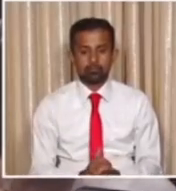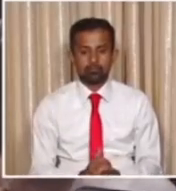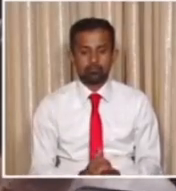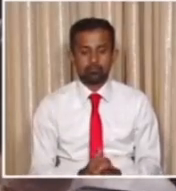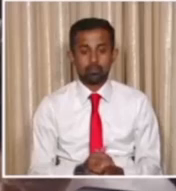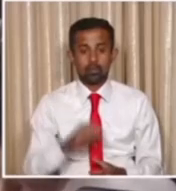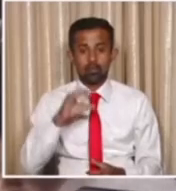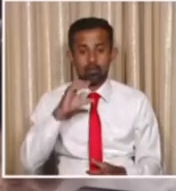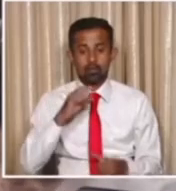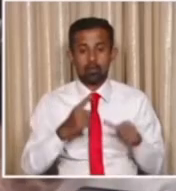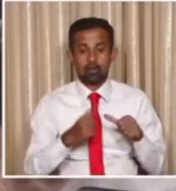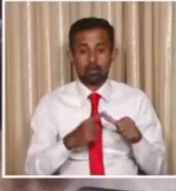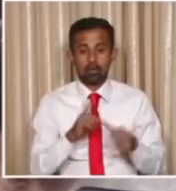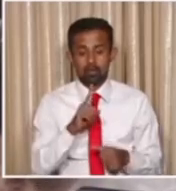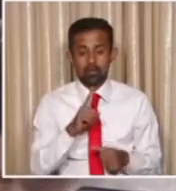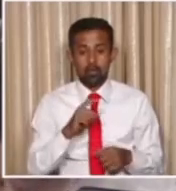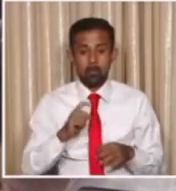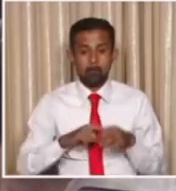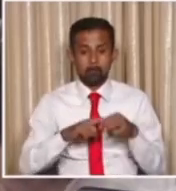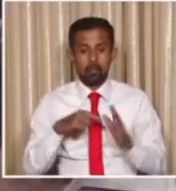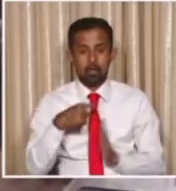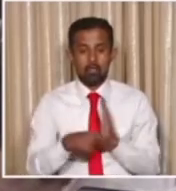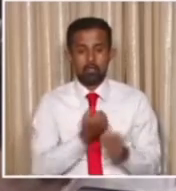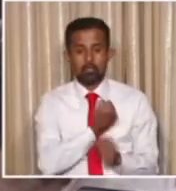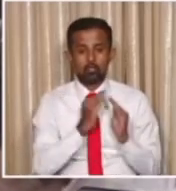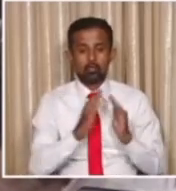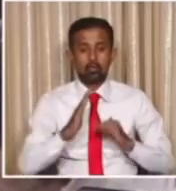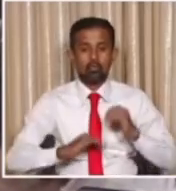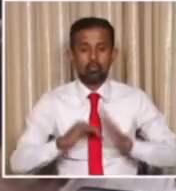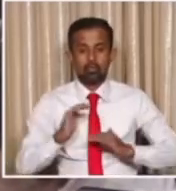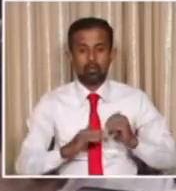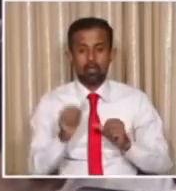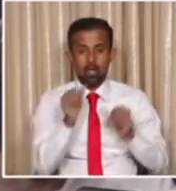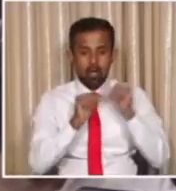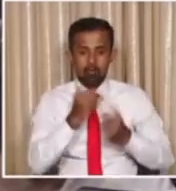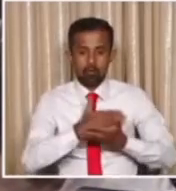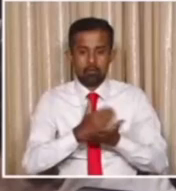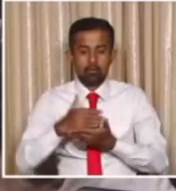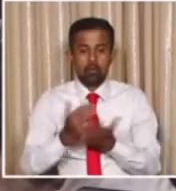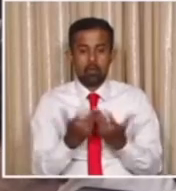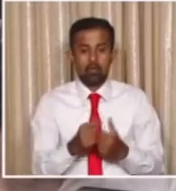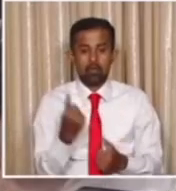එක ප්‍රශ්නය පිළිතුර මේ වන විට ශ්‍රී ලංකාවේ රෝහලවල භාවිතා කරන ලබන ඖෂධ වර්ග සංඛ්‍යාව